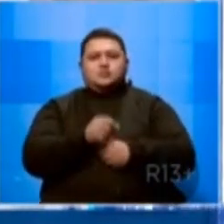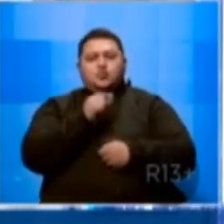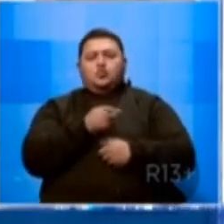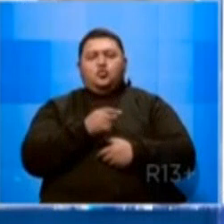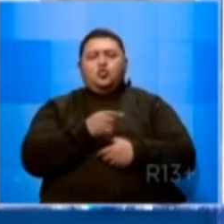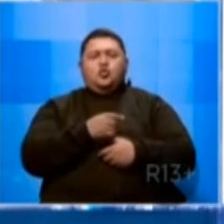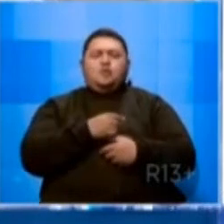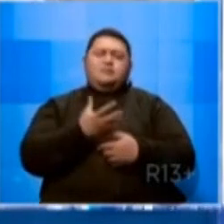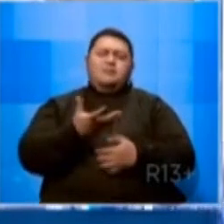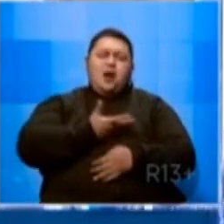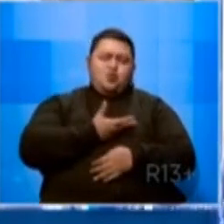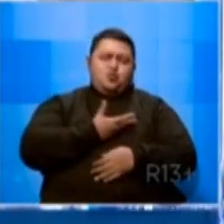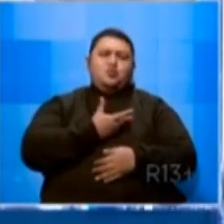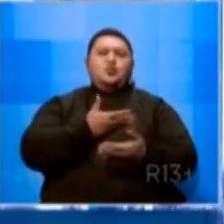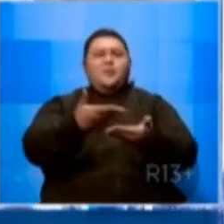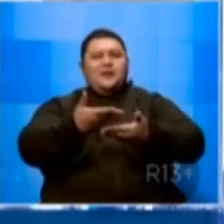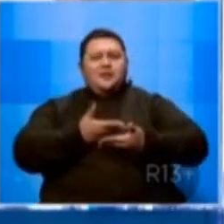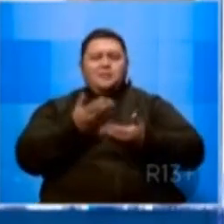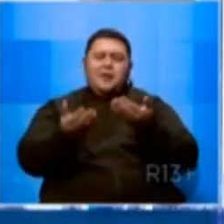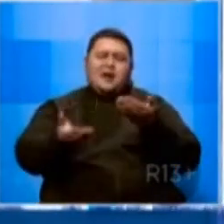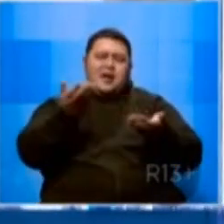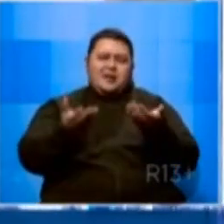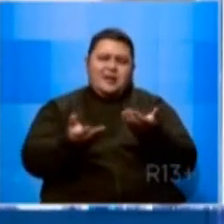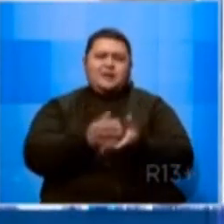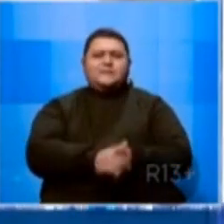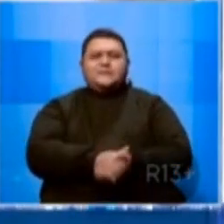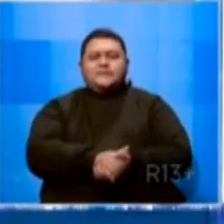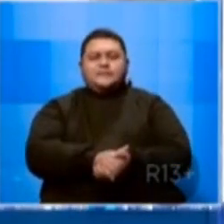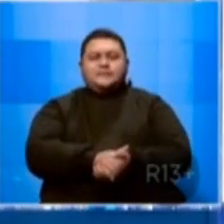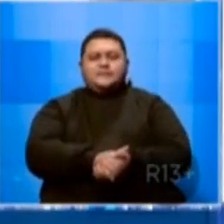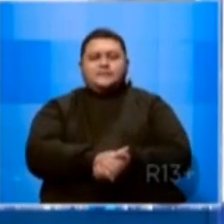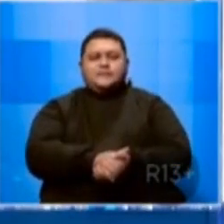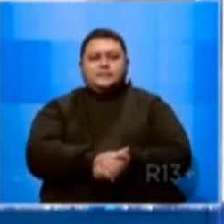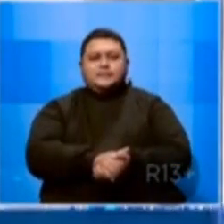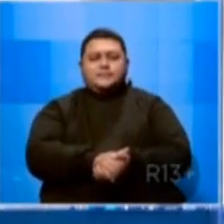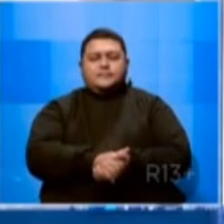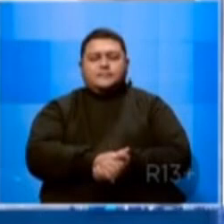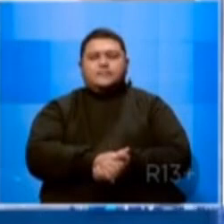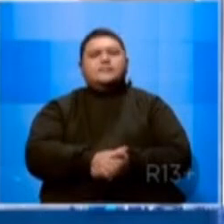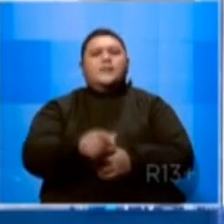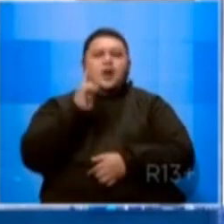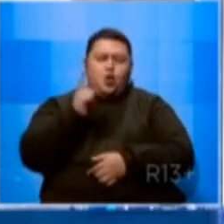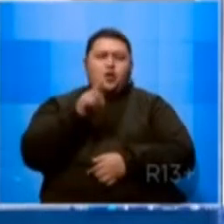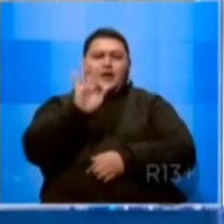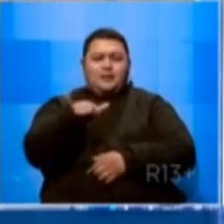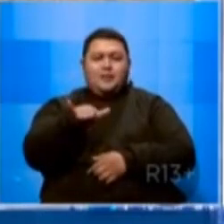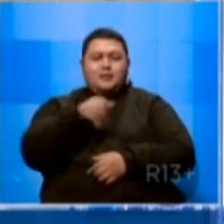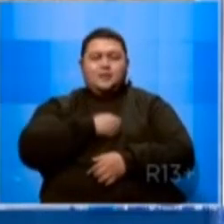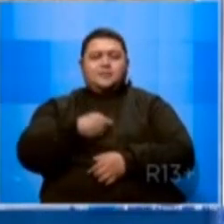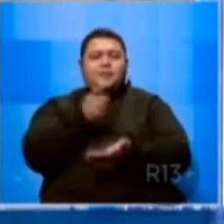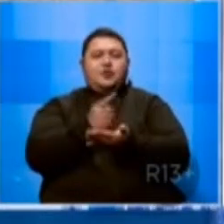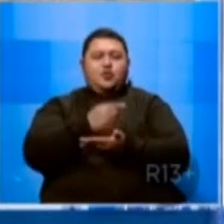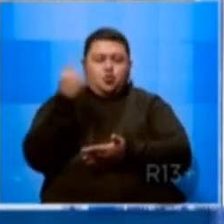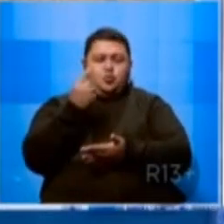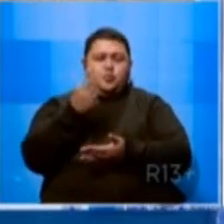kami tidak bisa membayangkan begini seandainya memang ini jaksa penuntut umum nanti melakukan upaya banding ini